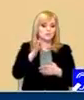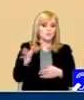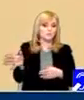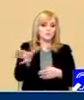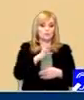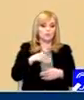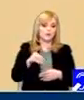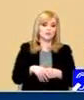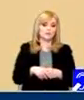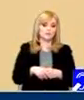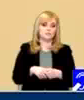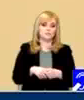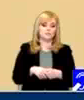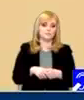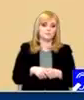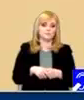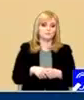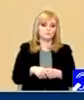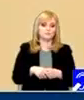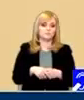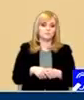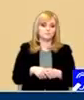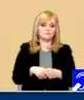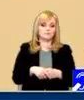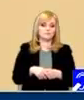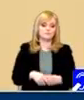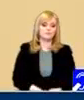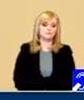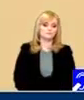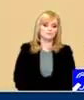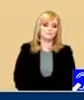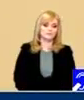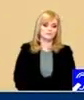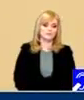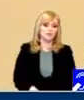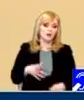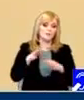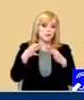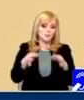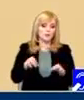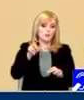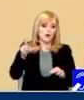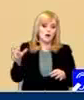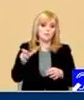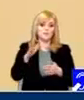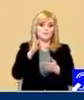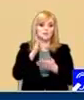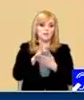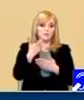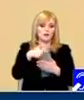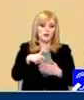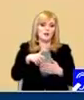319. For example, the flight coming today is with internet on board as well. and which allow passengers